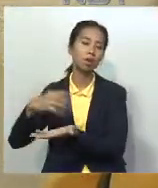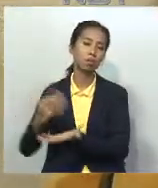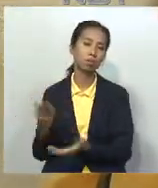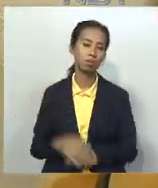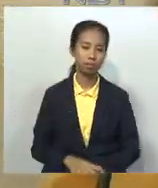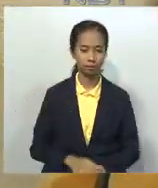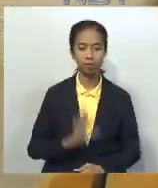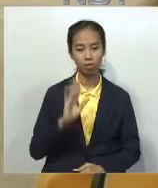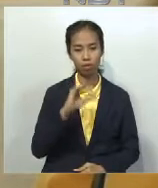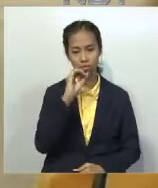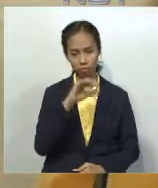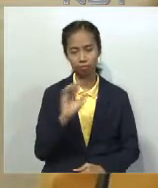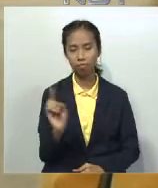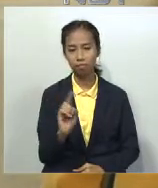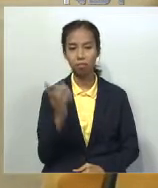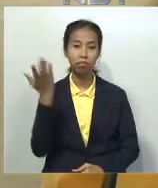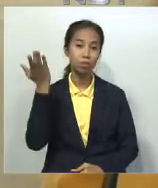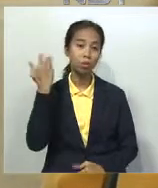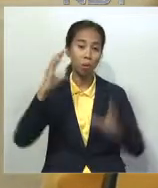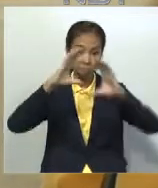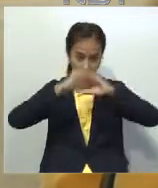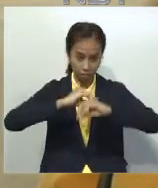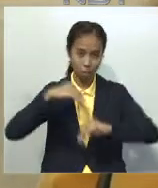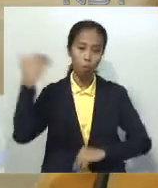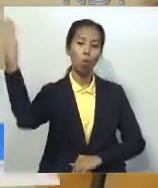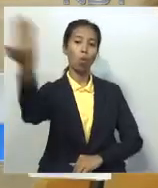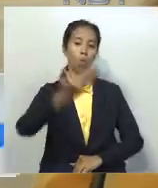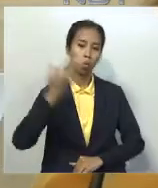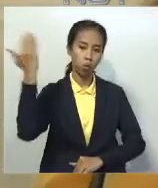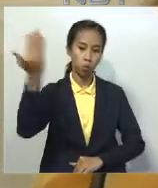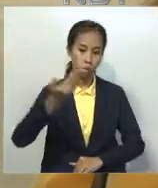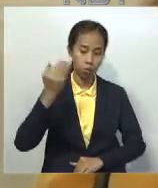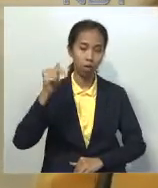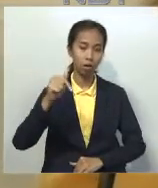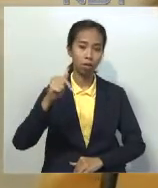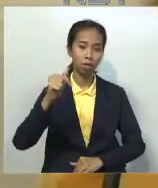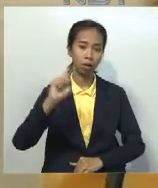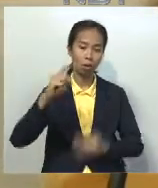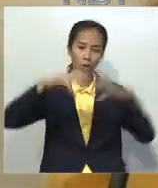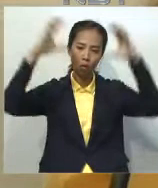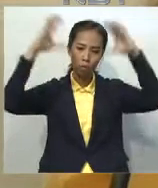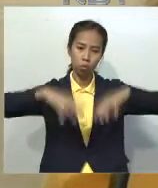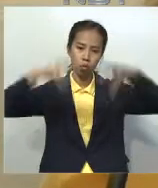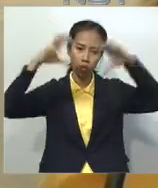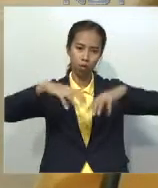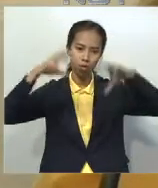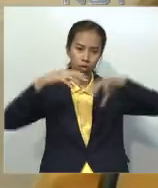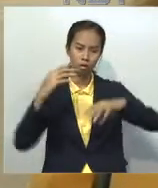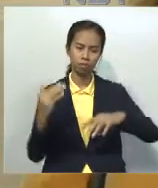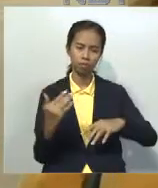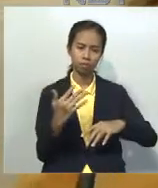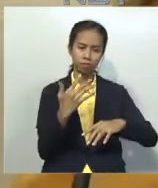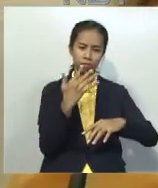ยอะอยู่ครับเมื่อคืนนี้ลมมันมีลมด้วยนะก็ทำใหตอนตกมามันมีกลิ่นนะกลิ่น